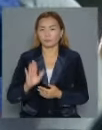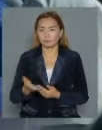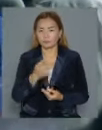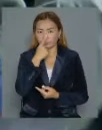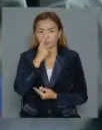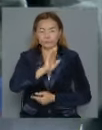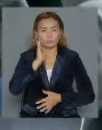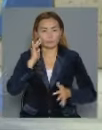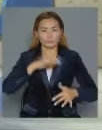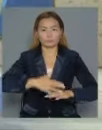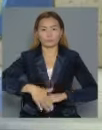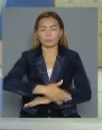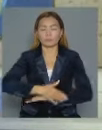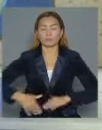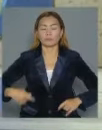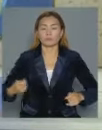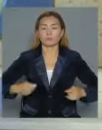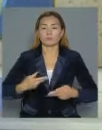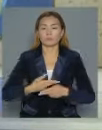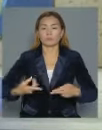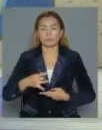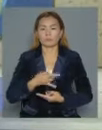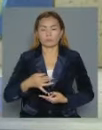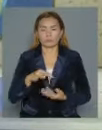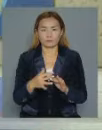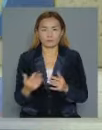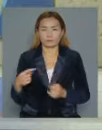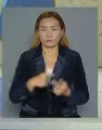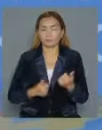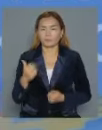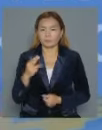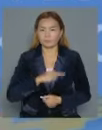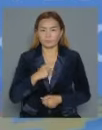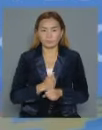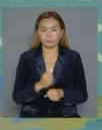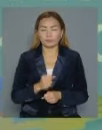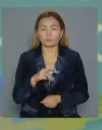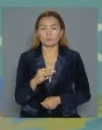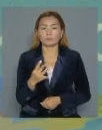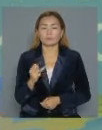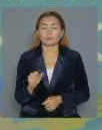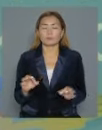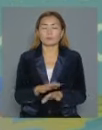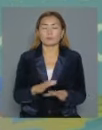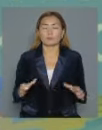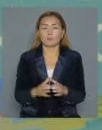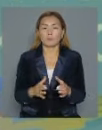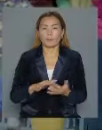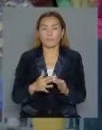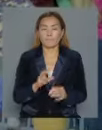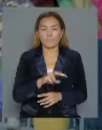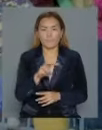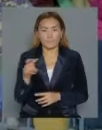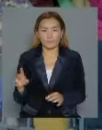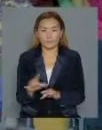Жуырда Жайықтың бойы көк шалғын атты ауылдық округтер арасында сайыс өтсе, Атамұра халық аспаптар оркестрі ауыл аймақты